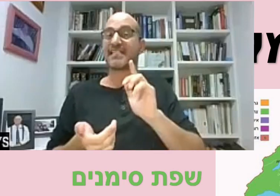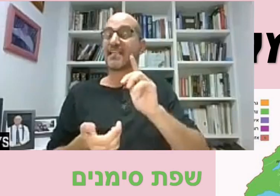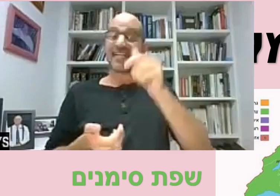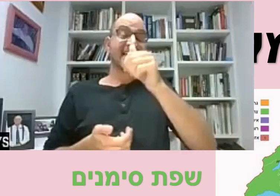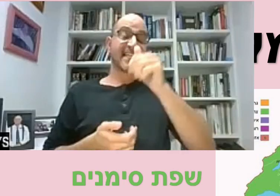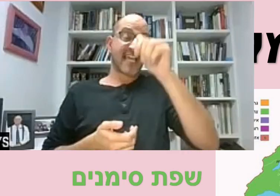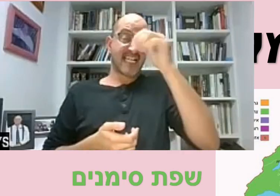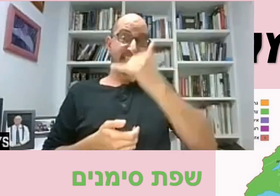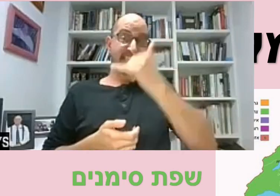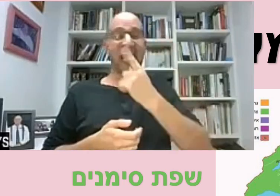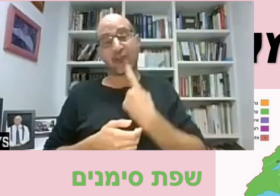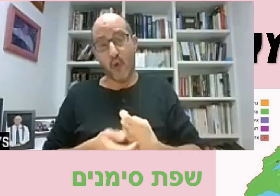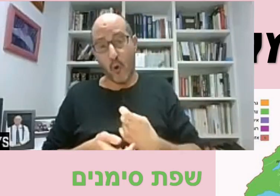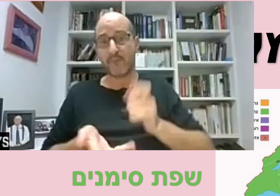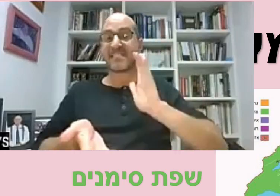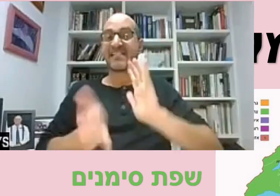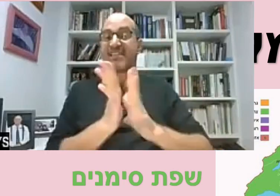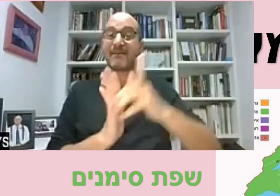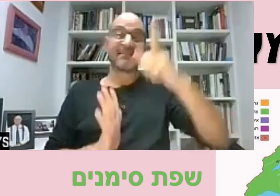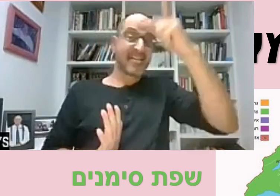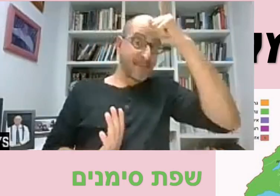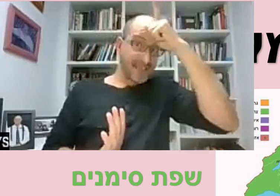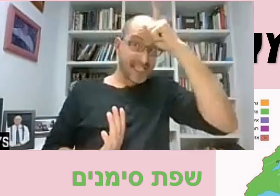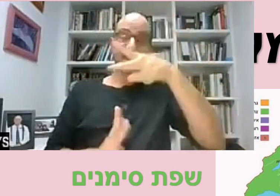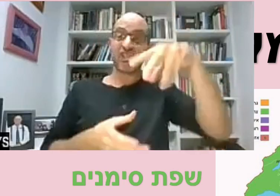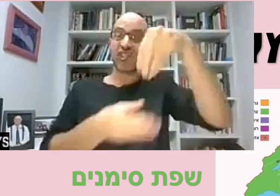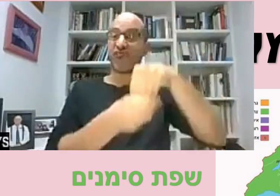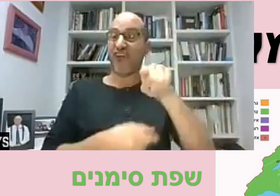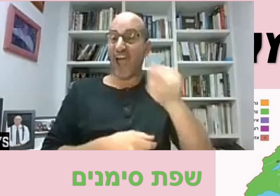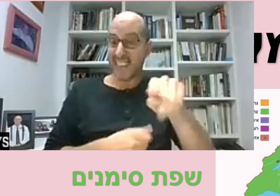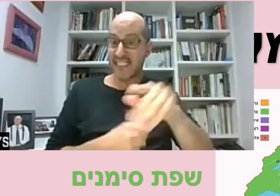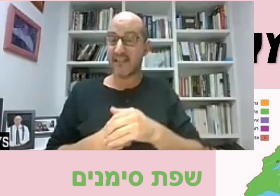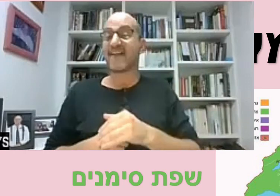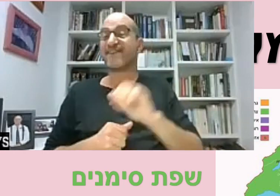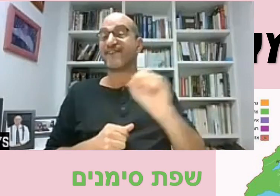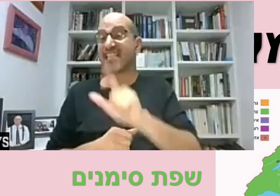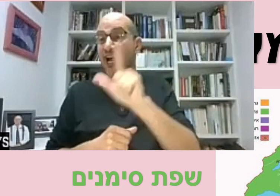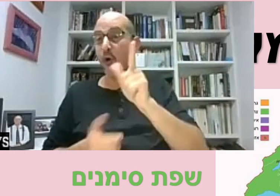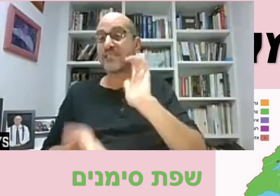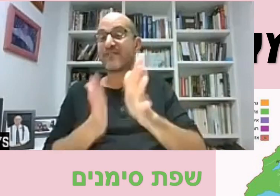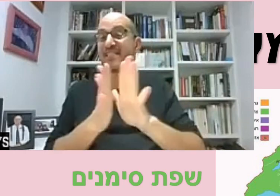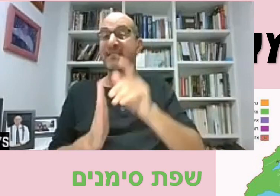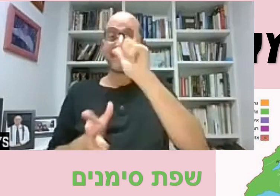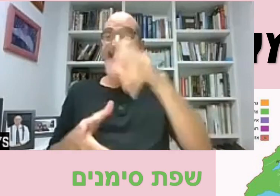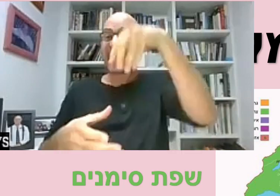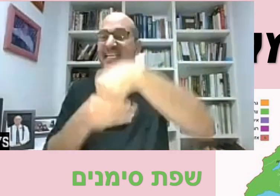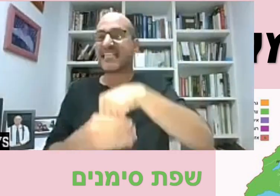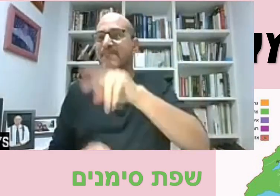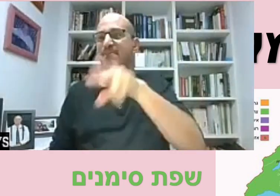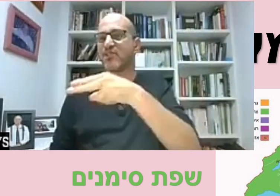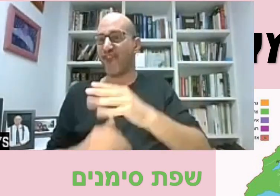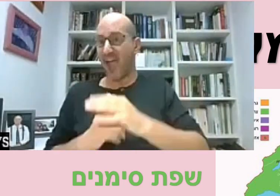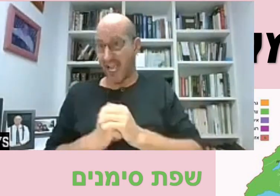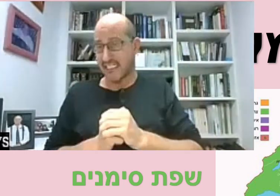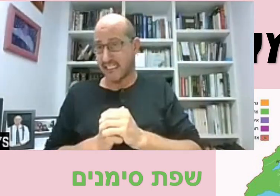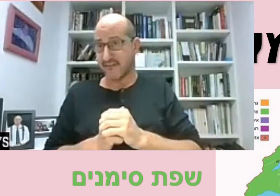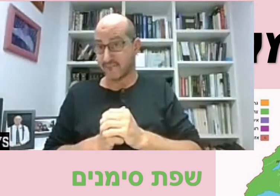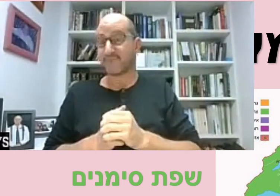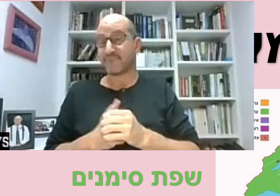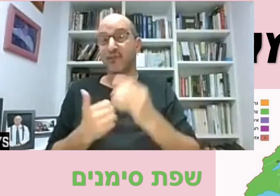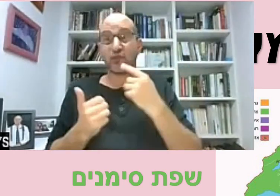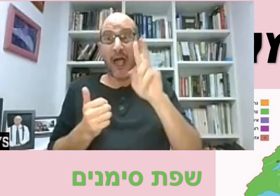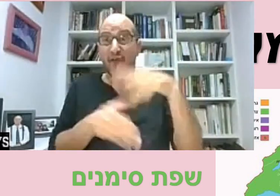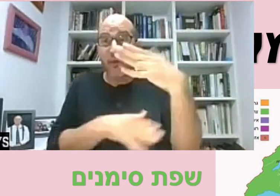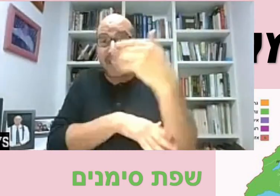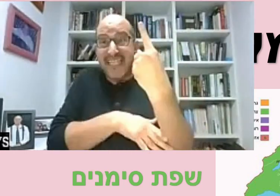צרפתית, צרפתית שוויצרית, הכתום זה גרמנית שוויצרית, והכחול איטלקית